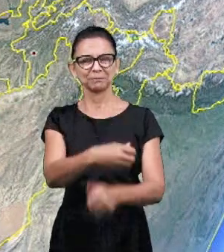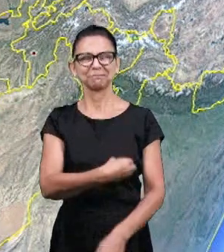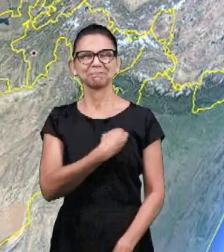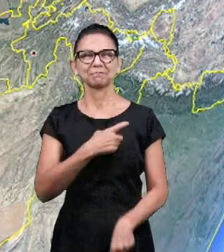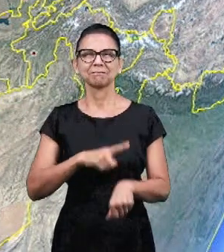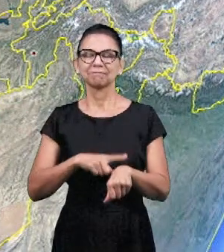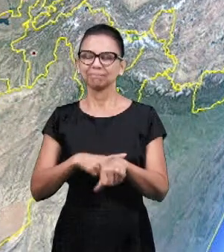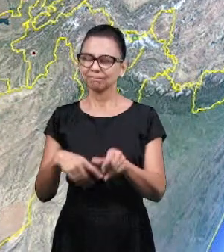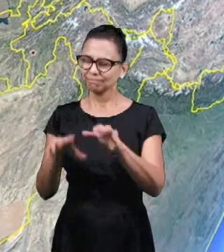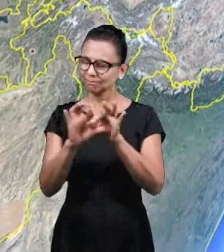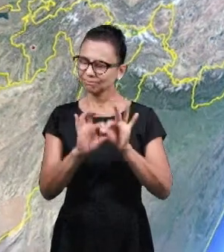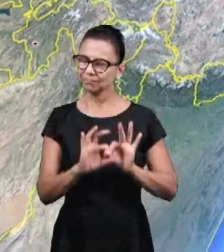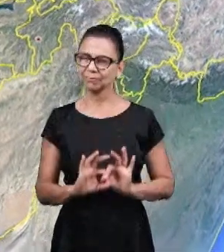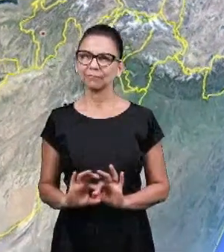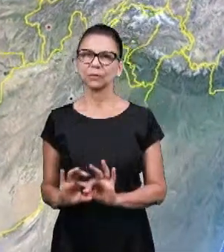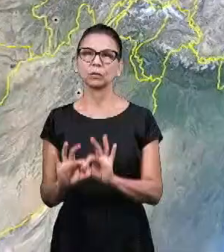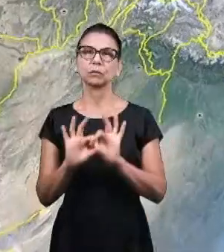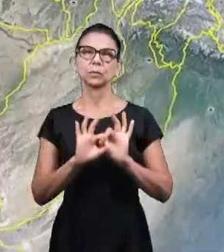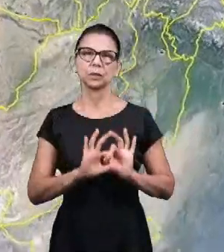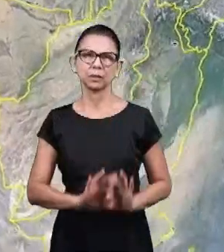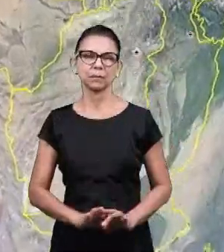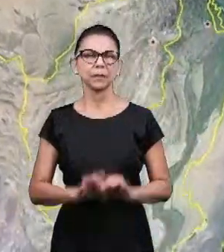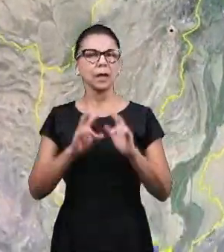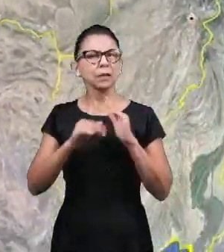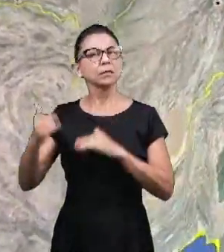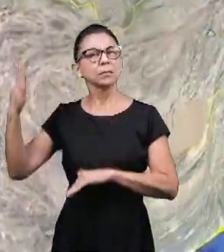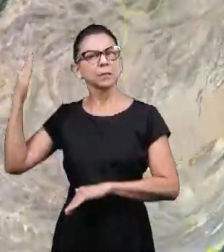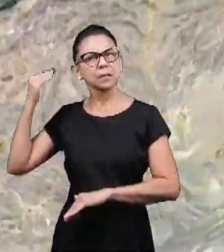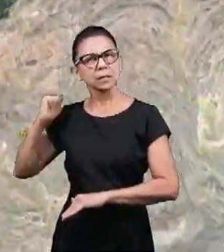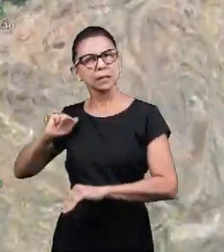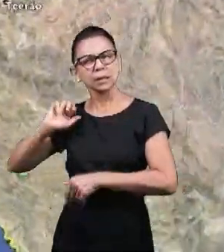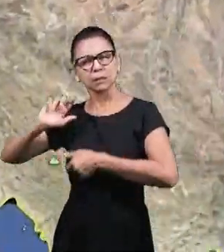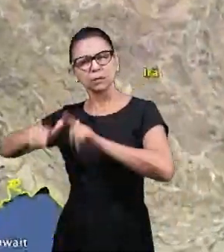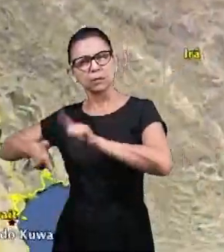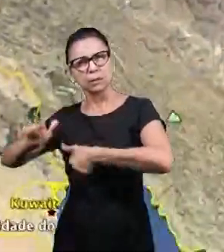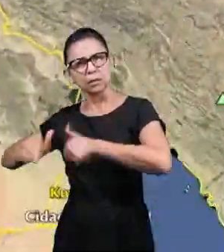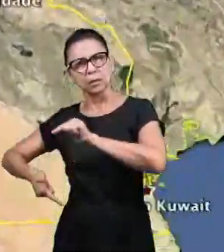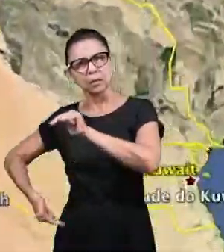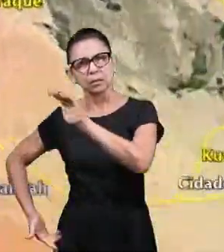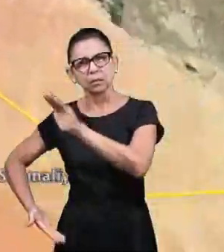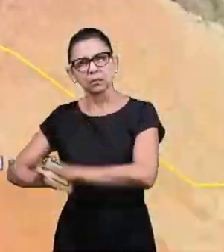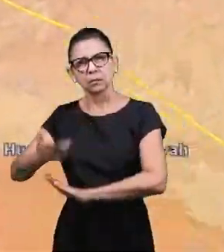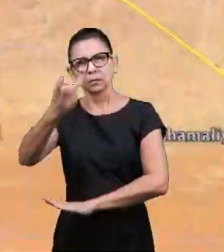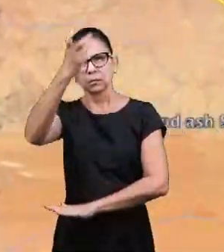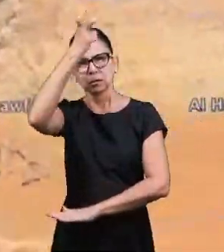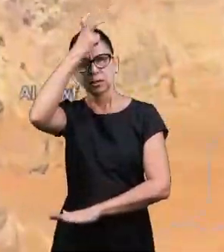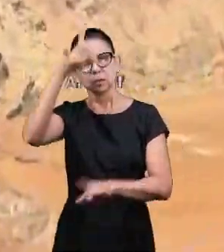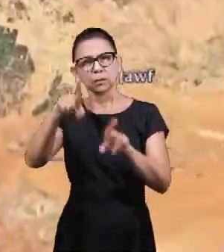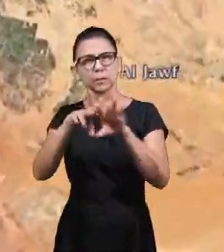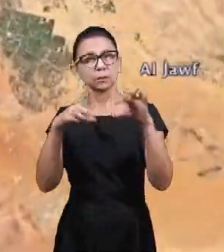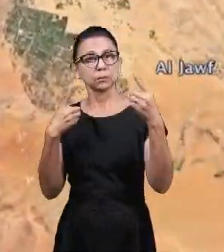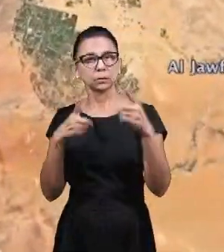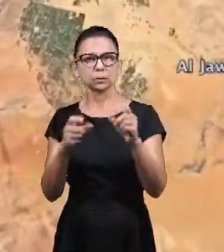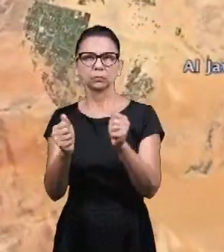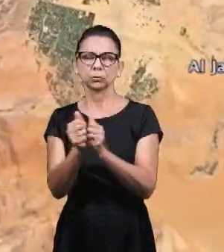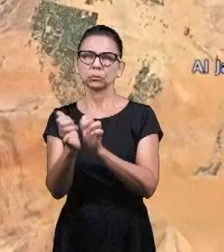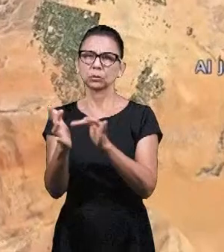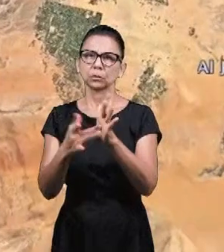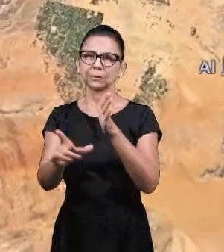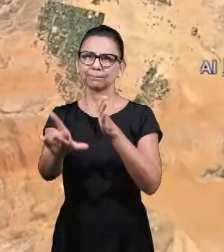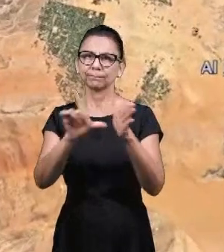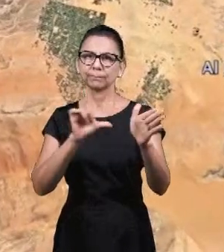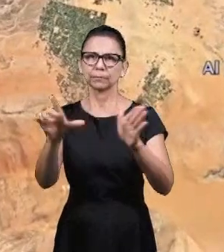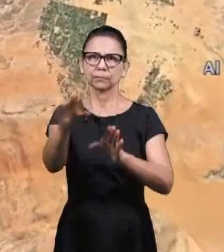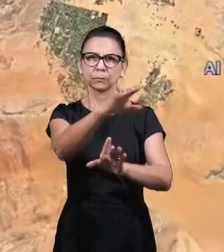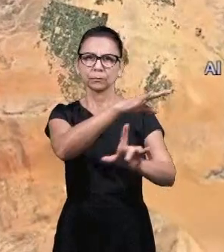moment d'unité et de communion comme l'ont vécu les Hébreux à leur sortie d'Égypte et les disciples avec le Seigneur Jésus à la